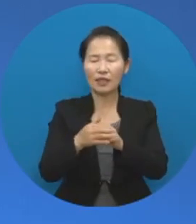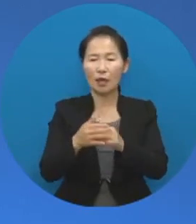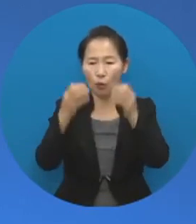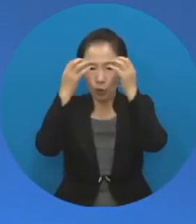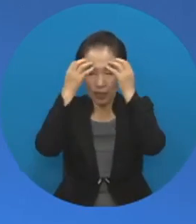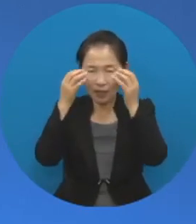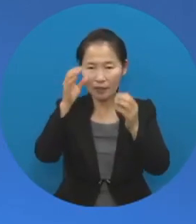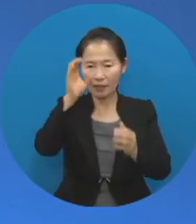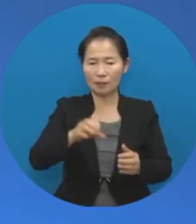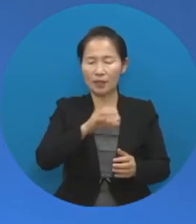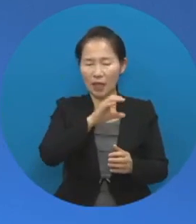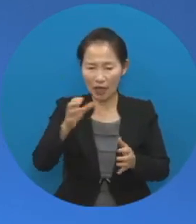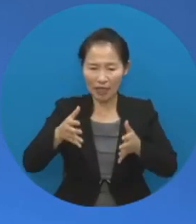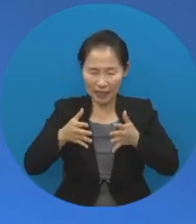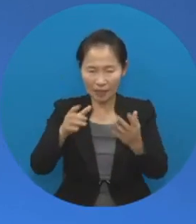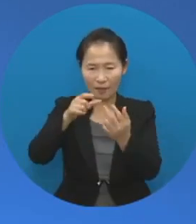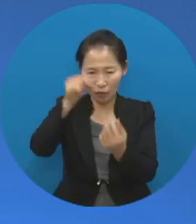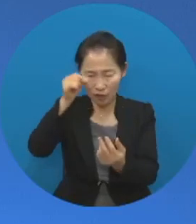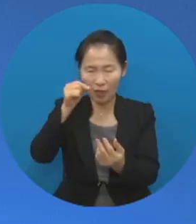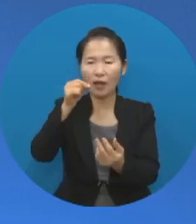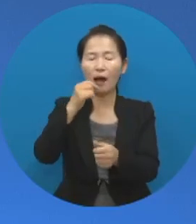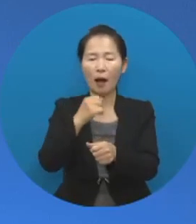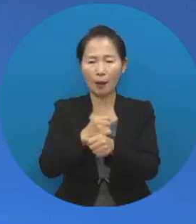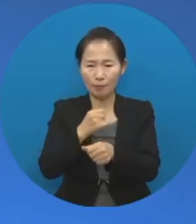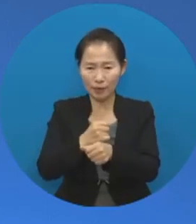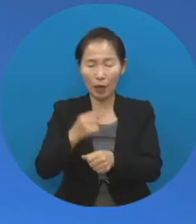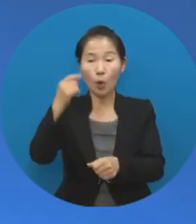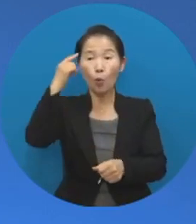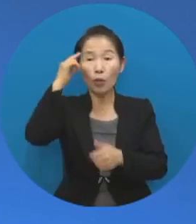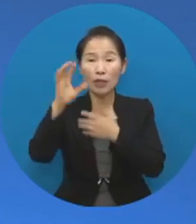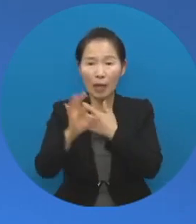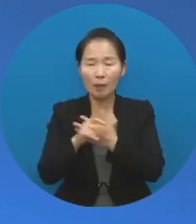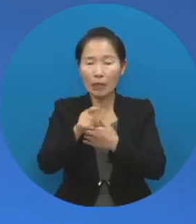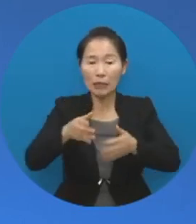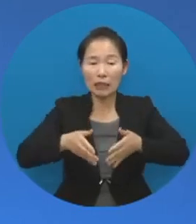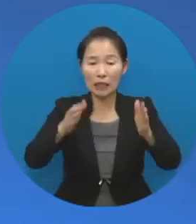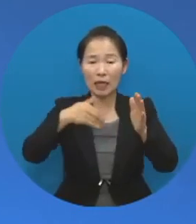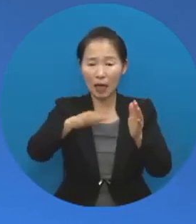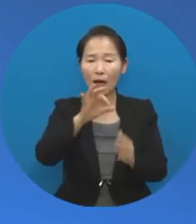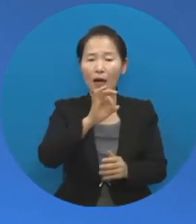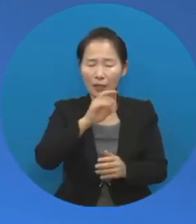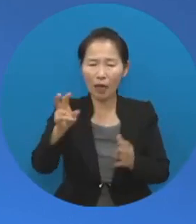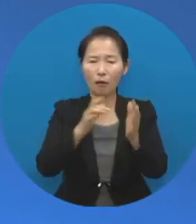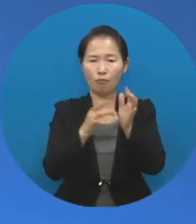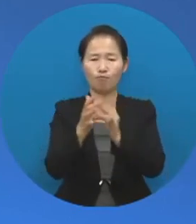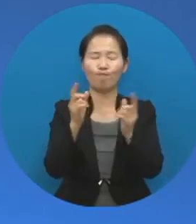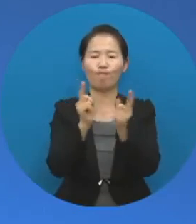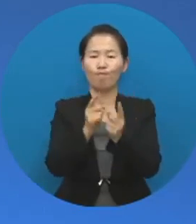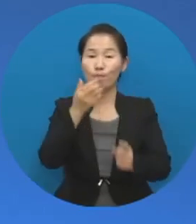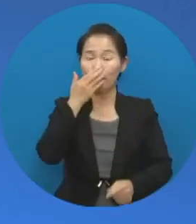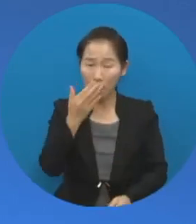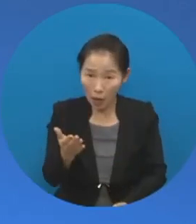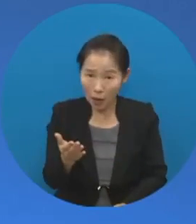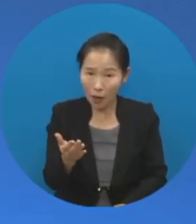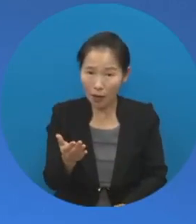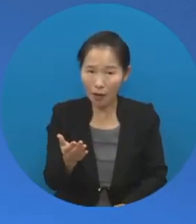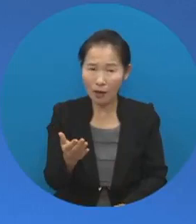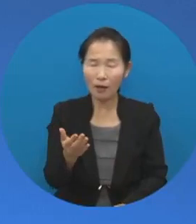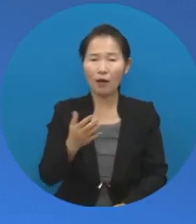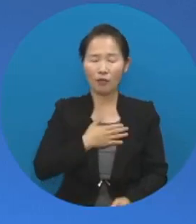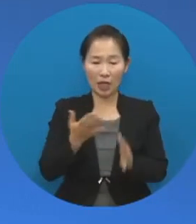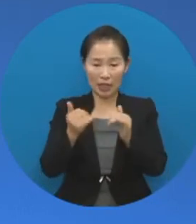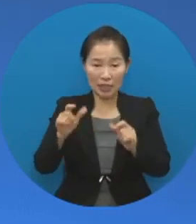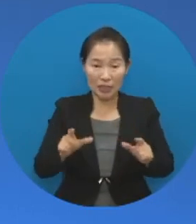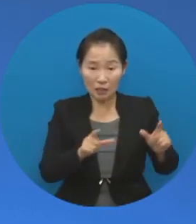갈 거예요. 왜냐하면 그 길을 가야만 예수님을 만날 수 있고, 내 인생에 예수님보다 더